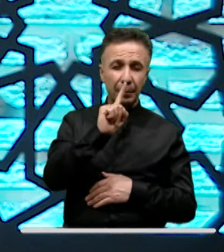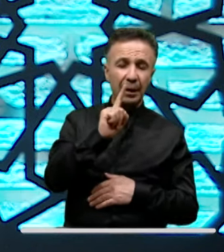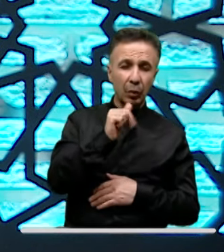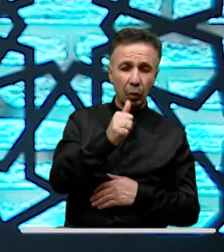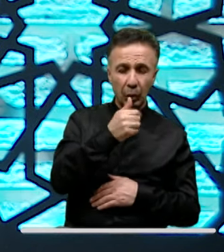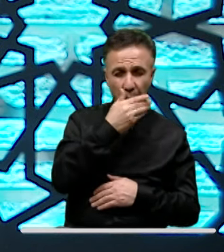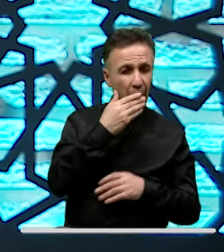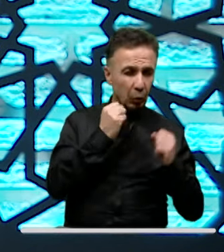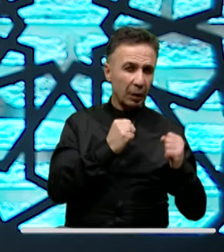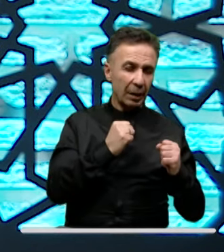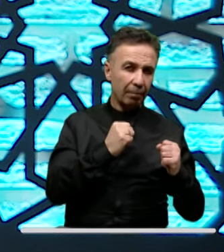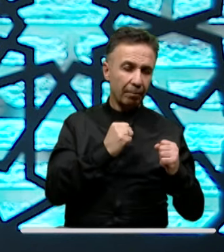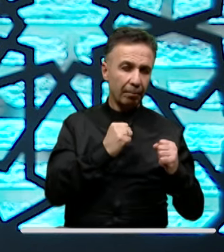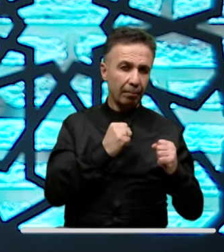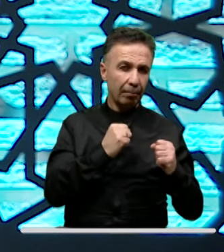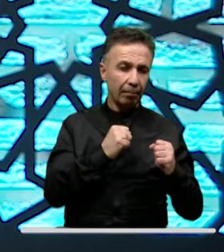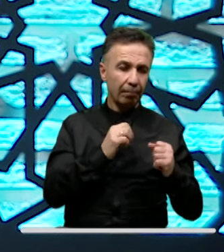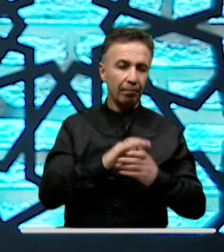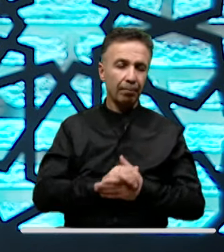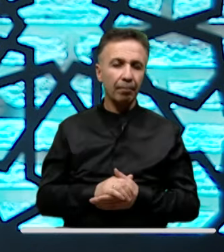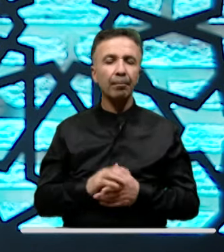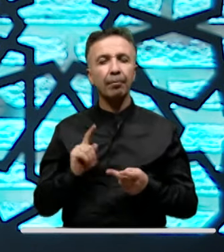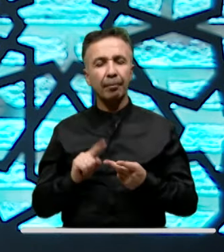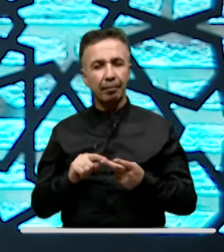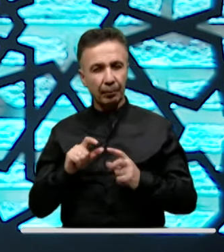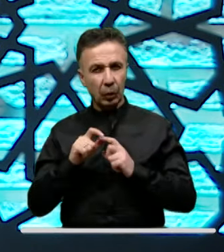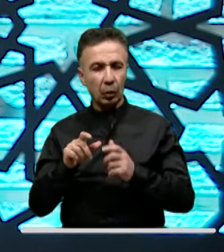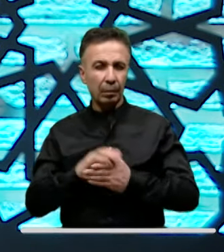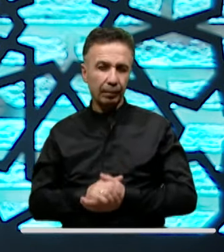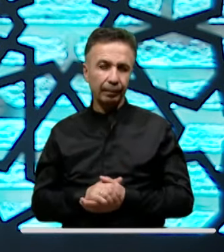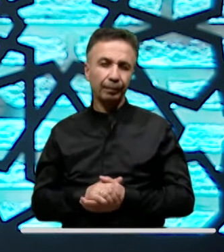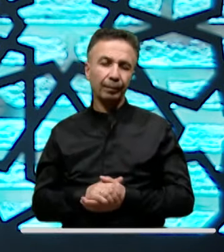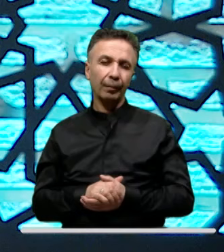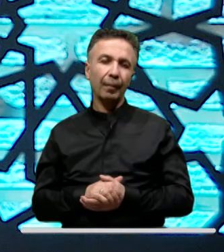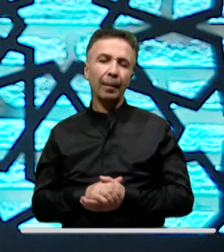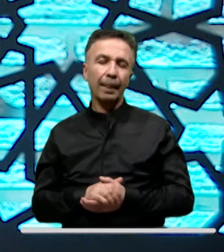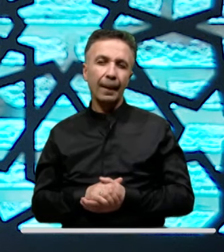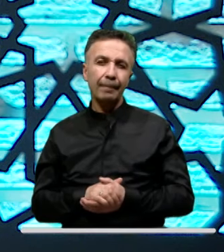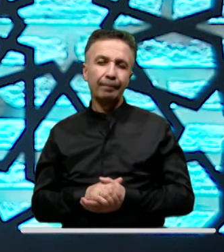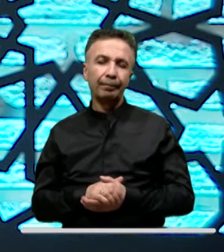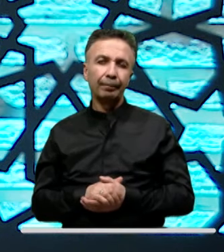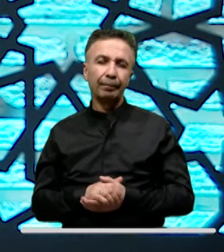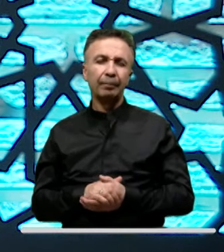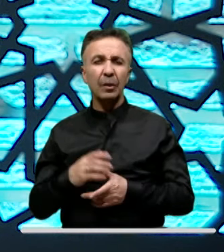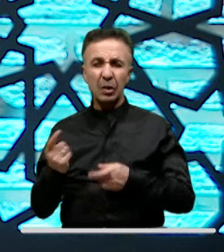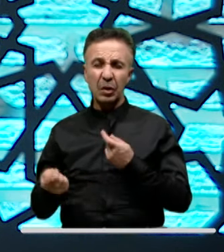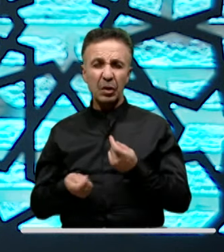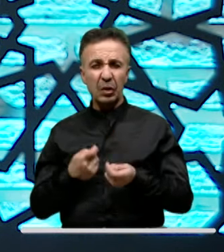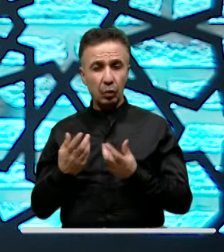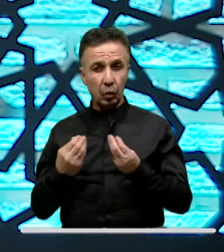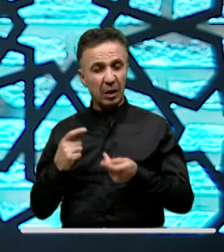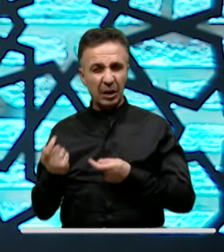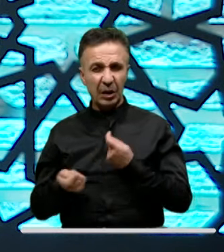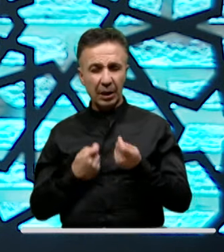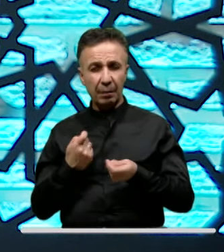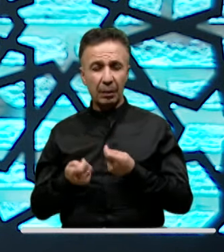Peki, soralım. Diğer soru nedir? Diğer soru da şu şekilde, işlerimin yoğunluğundan dolayı